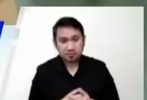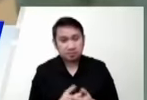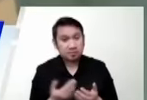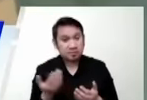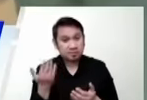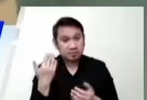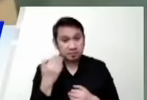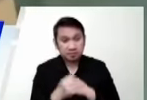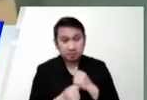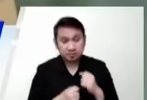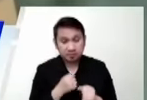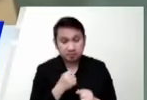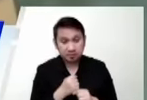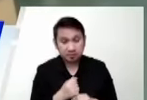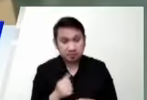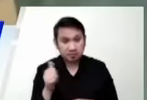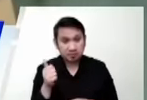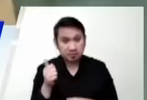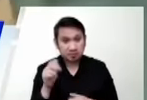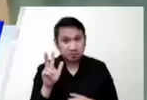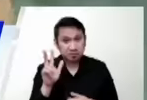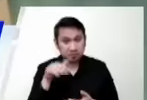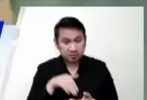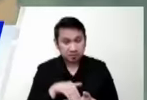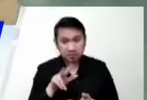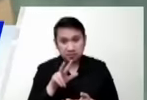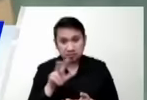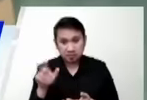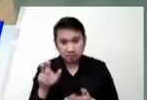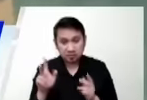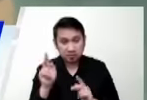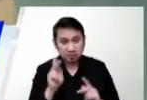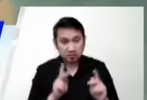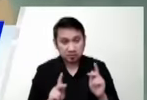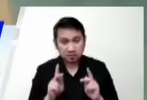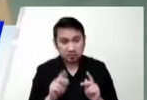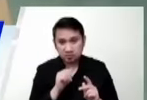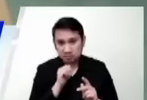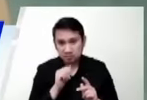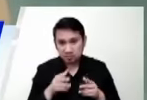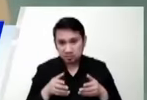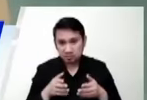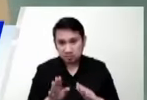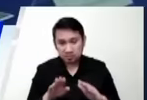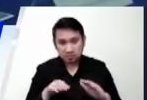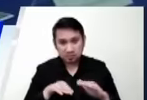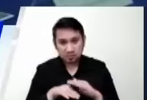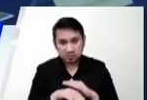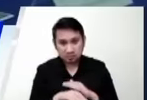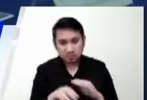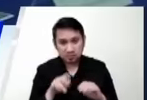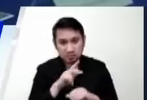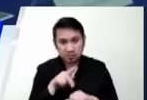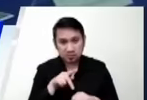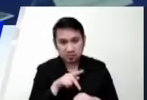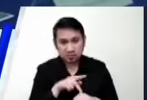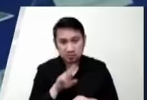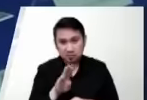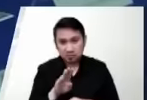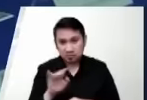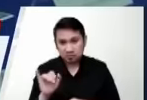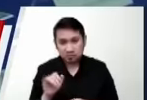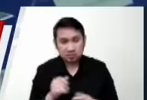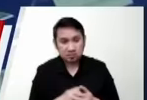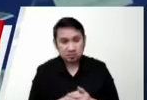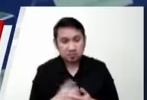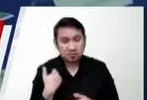aabot daw sa higit sa 3,300 na pasahero ang hindi pinapasok sa bansa ng BI. We have to understand there are